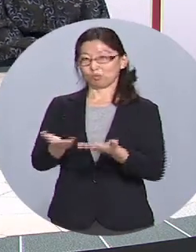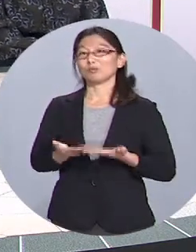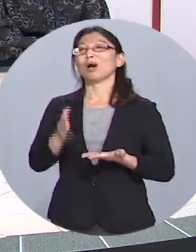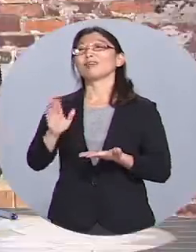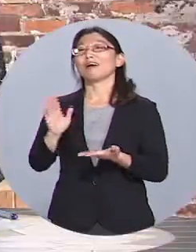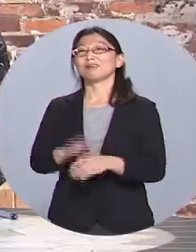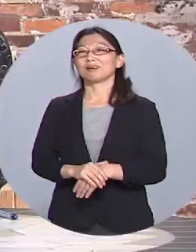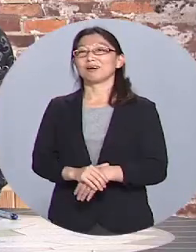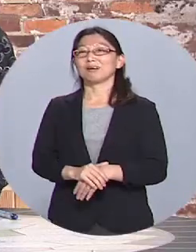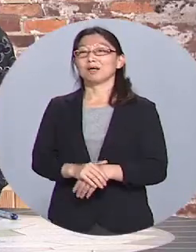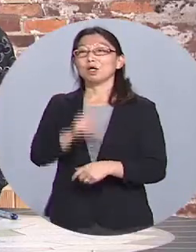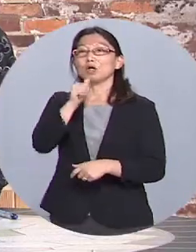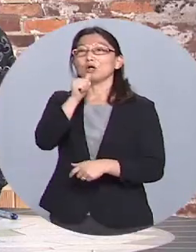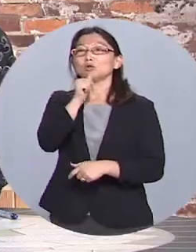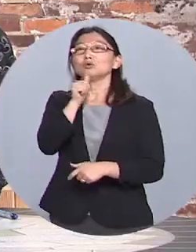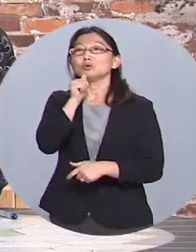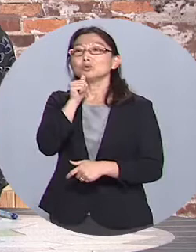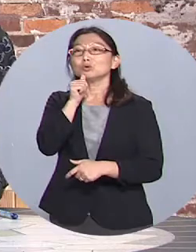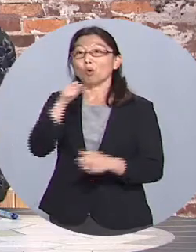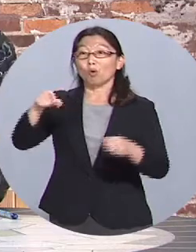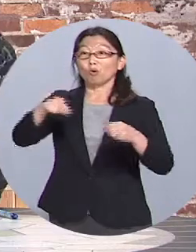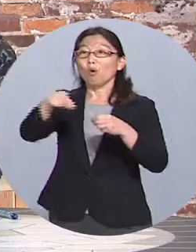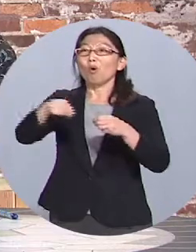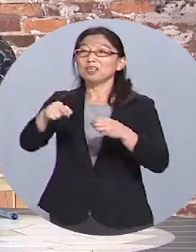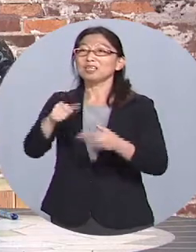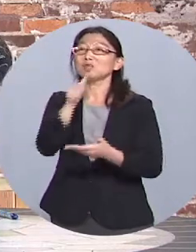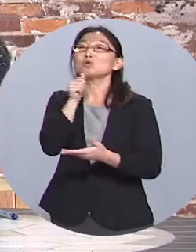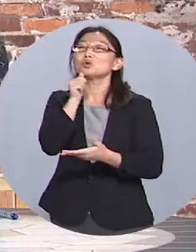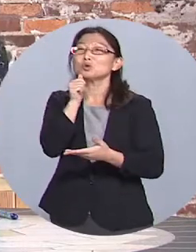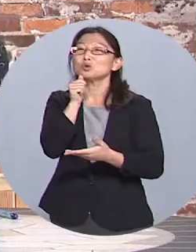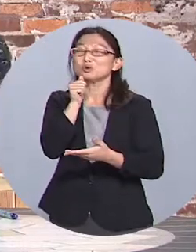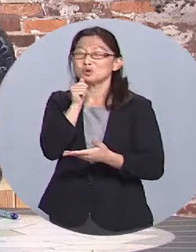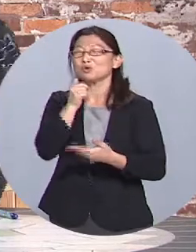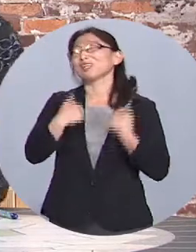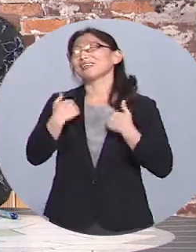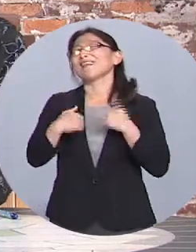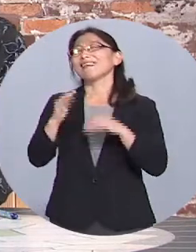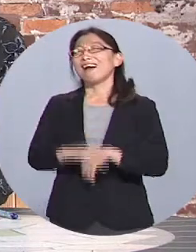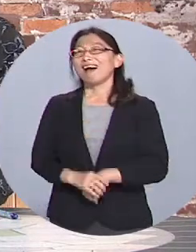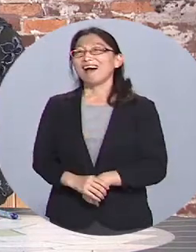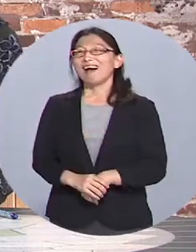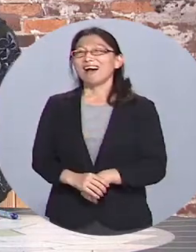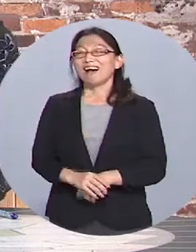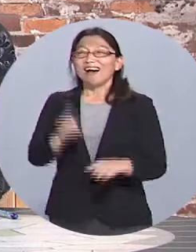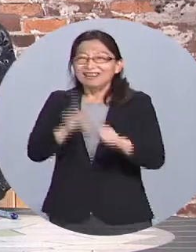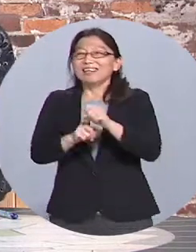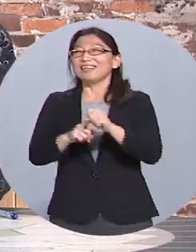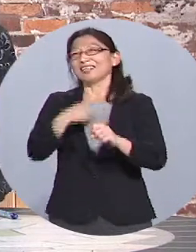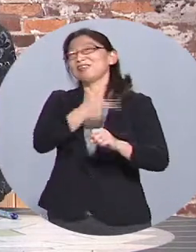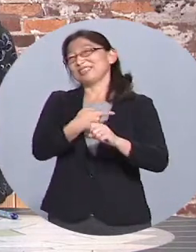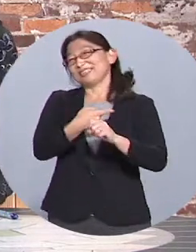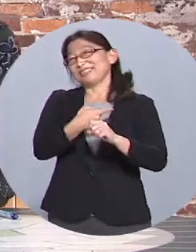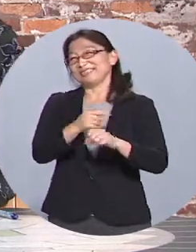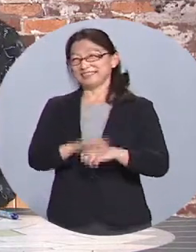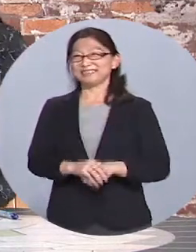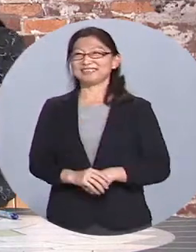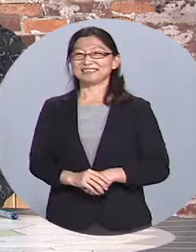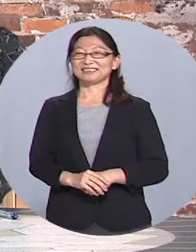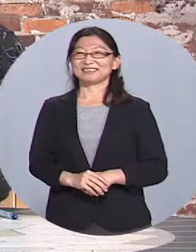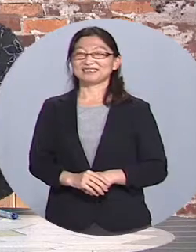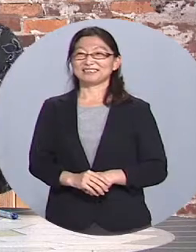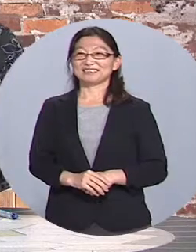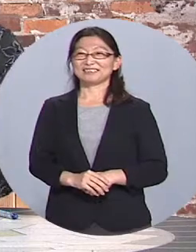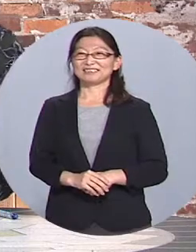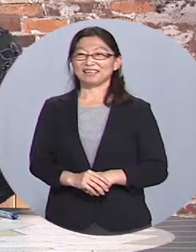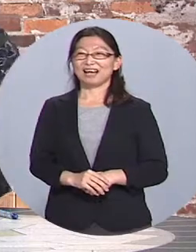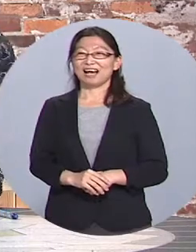はい、僕飲み物で牛乳、あれコーヒー牛乳の日あったじゃん。あれすごい嬉しかった記憶。 当たりみたいな 日ですね。当たりみたいな。 そうじゃ ね、